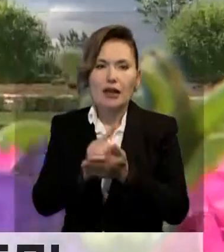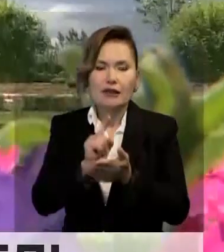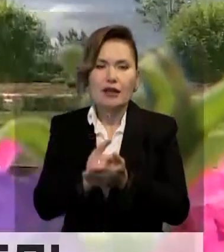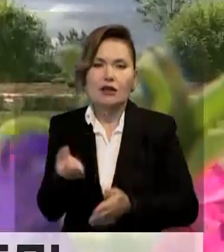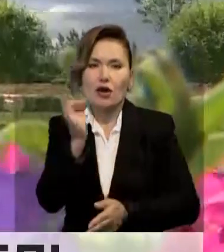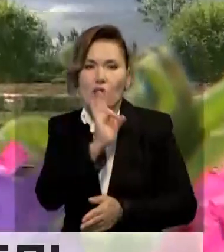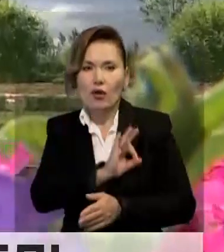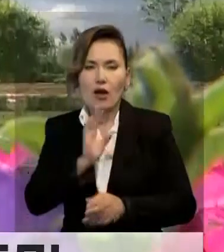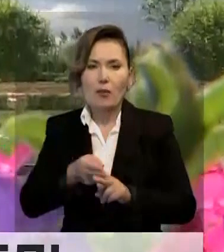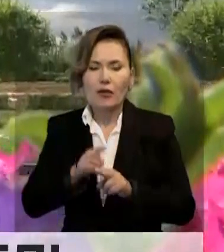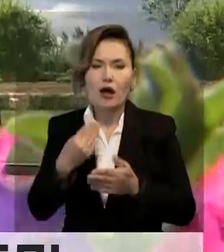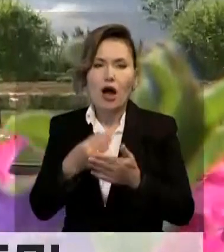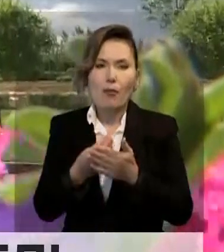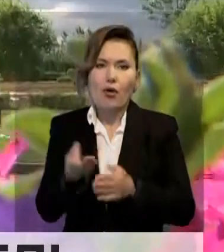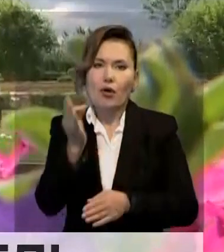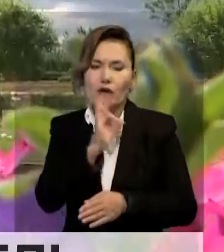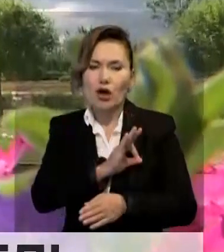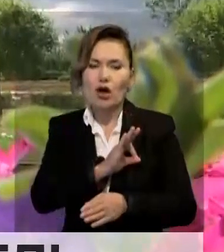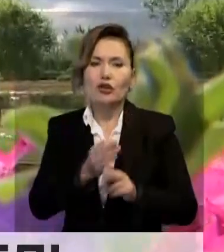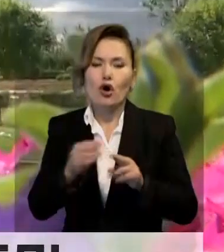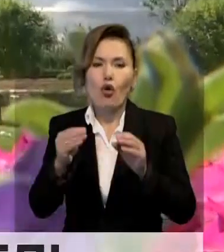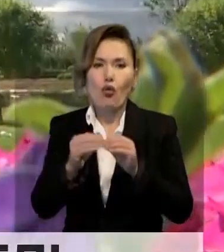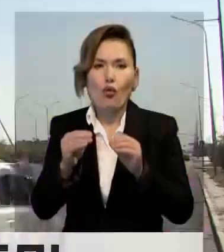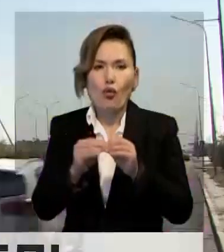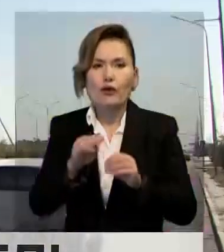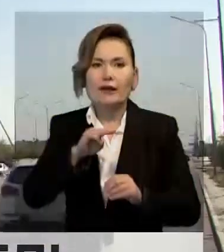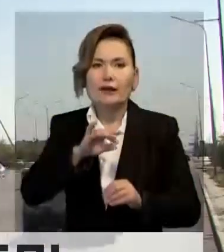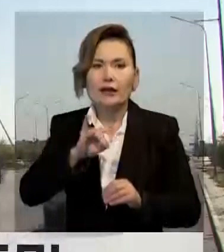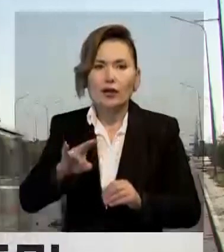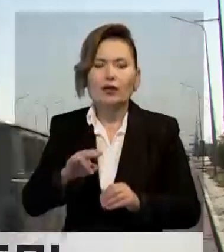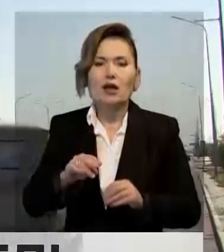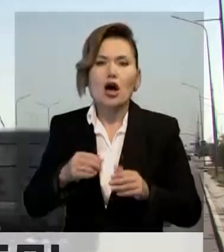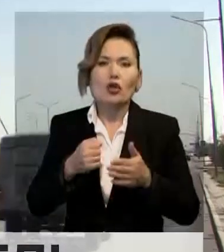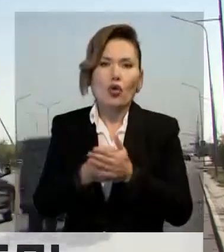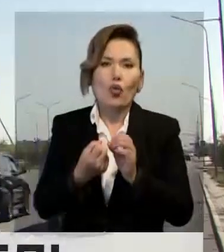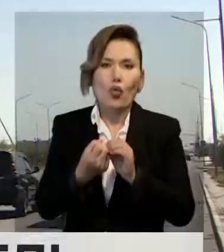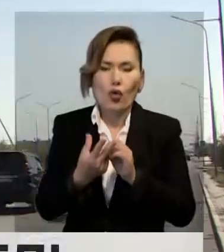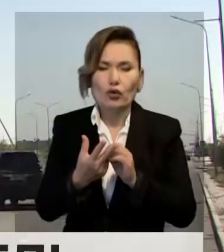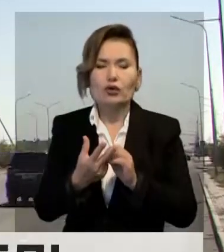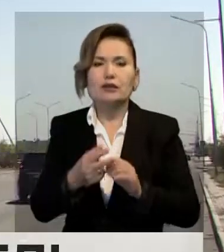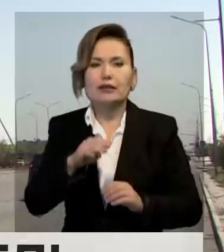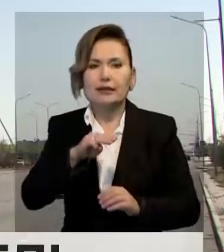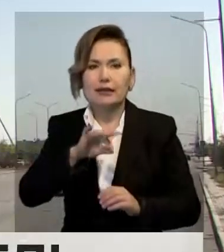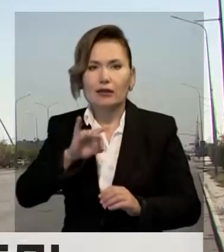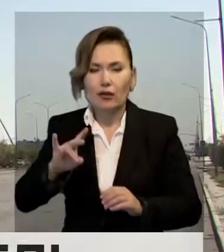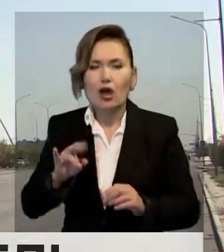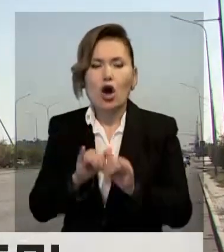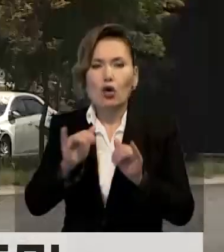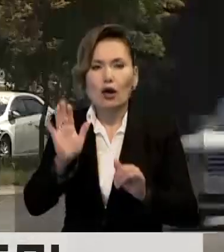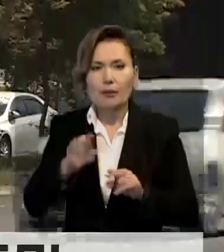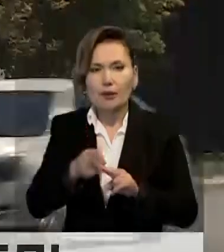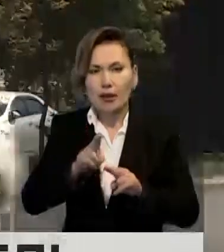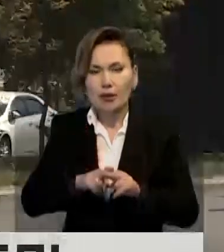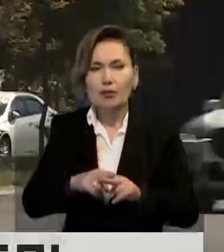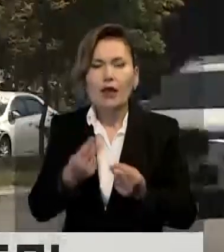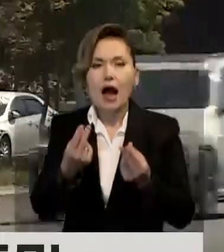еселенеді. Содан бюджеттің кіріс бөлігі 10,5 триллион теңгеден 13,5 триллион теңгеге дейін ұлғаяды. Жиын соңында Қасым Жомарт